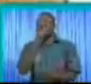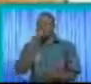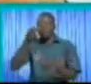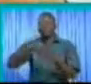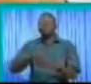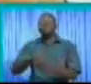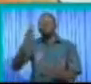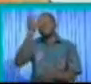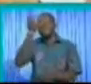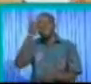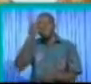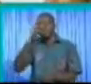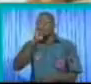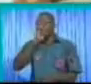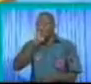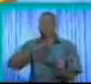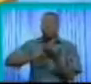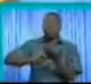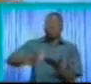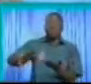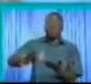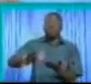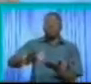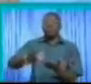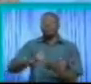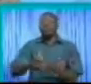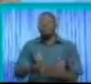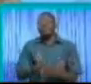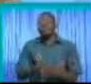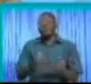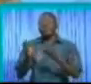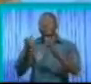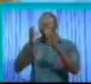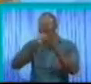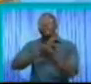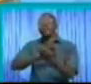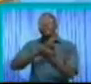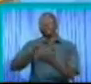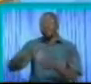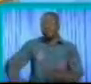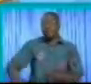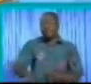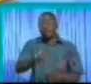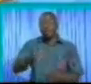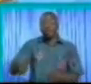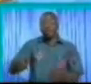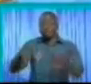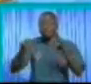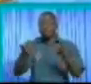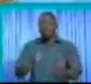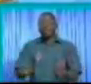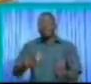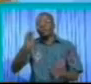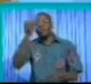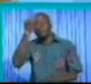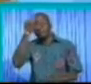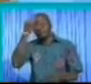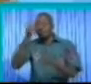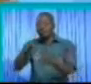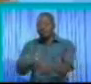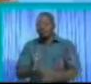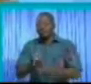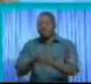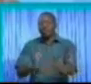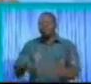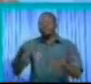d'accès à l'eau potable et à l'assainissement. Et face à l'irrigation, un secteur du reste porteur, le ministère de l'Agriculture joue